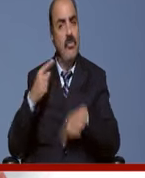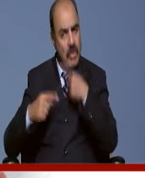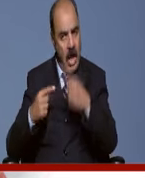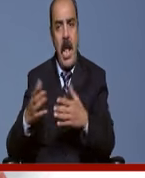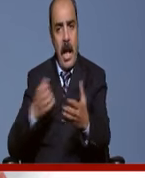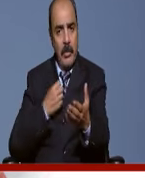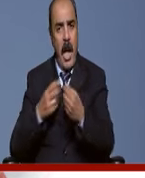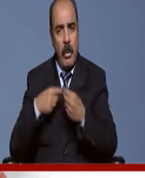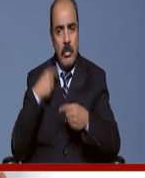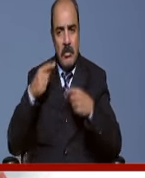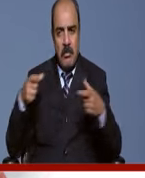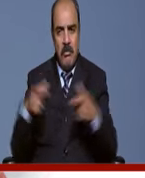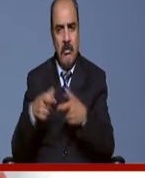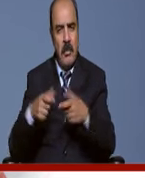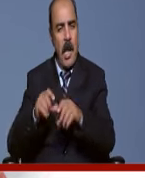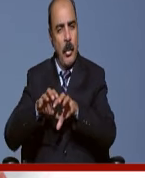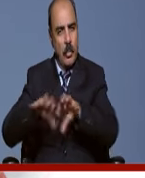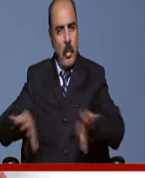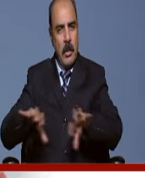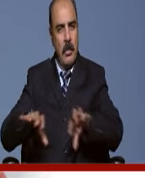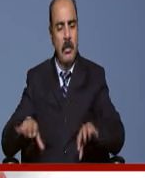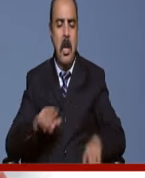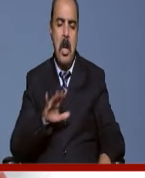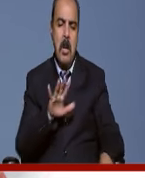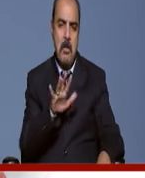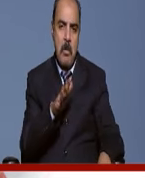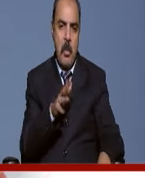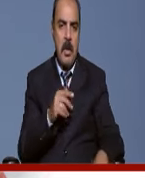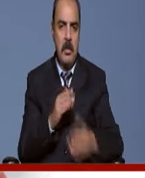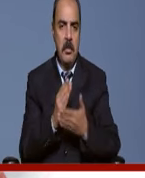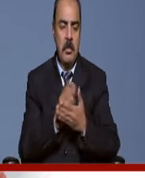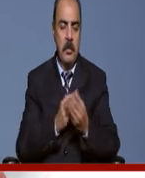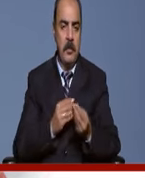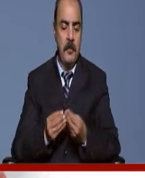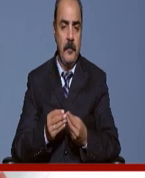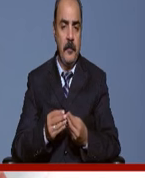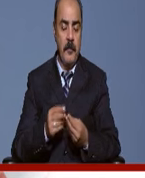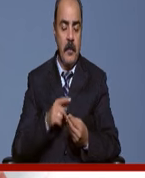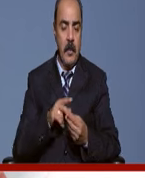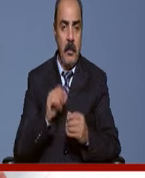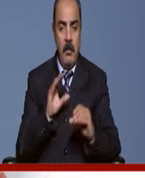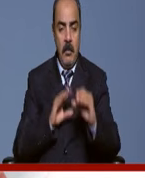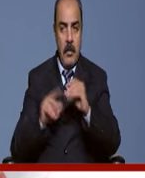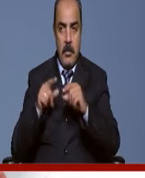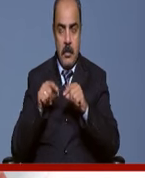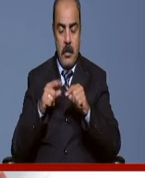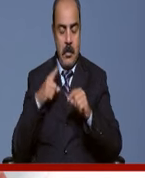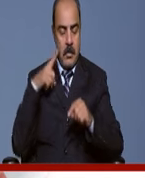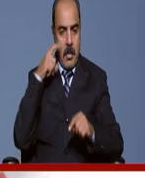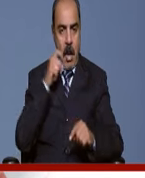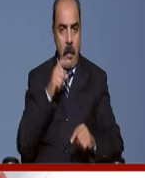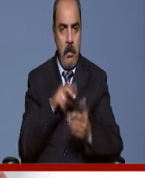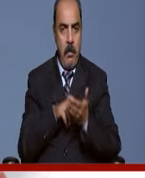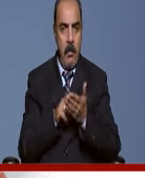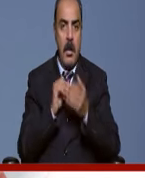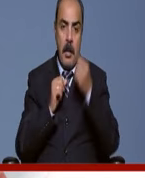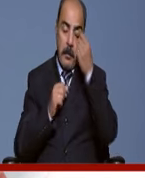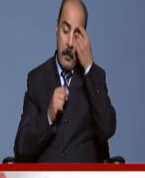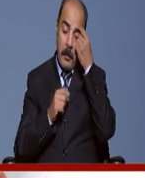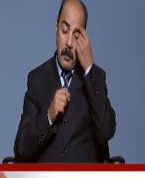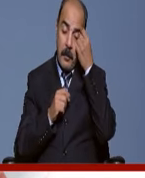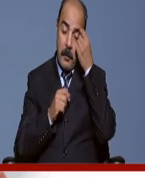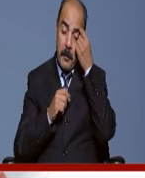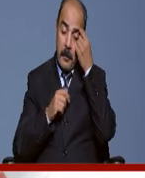وبالتالي اعتقد ان الدرب السياسي ضروري ولا بد منه